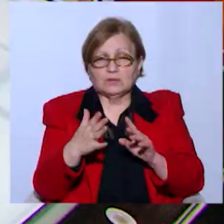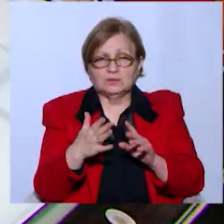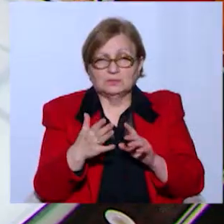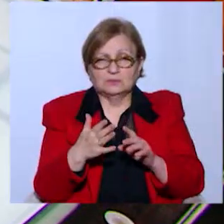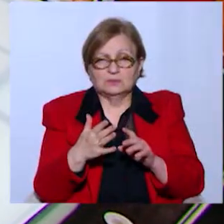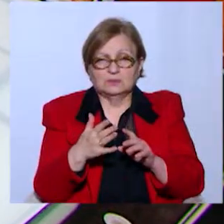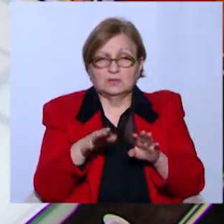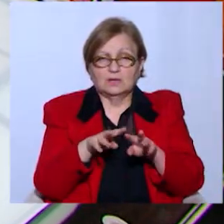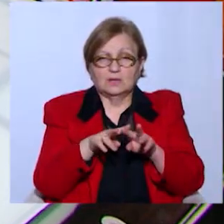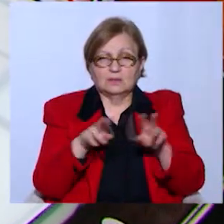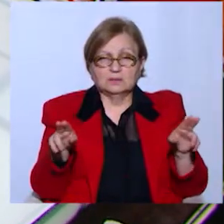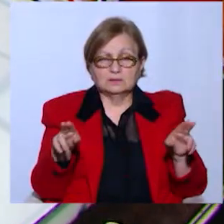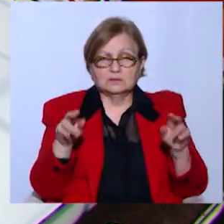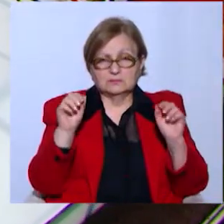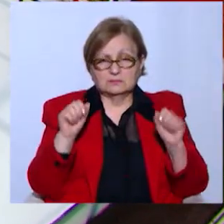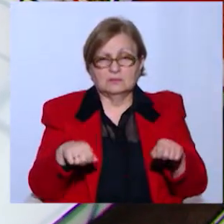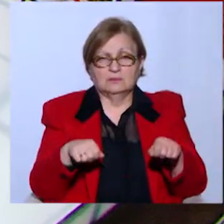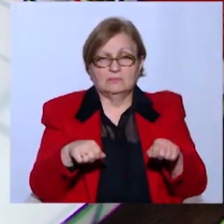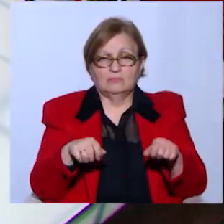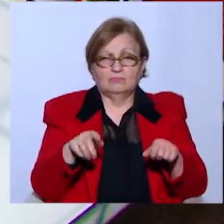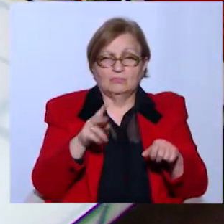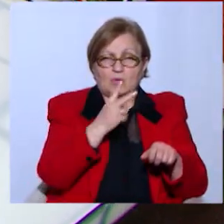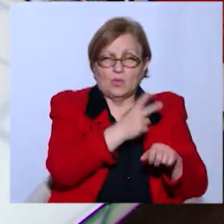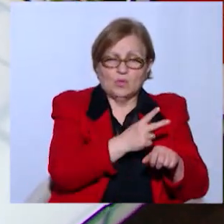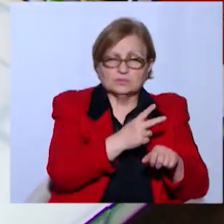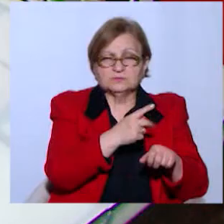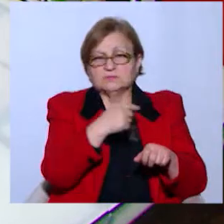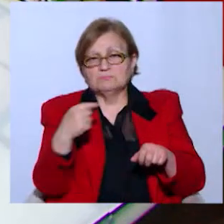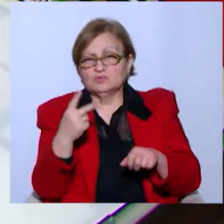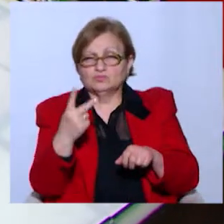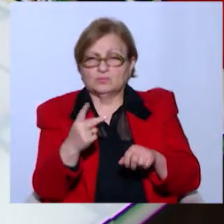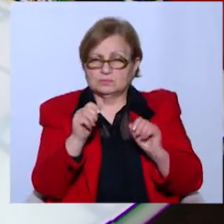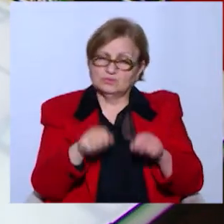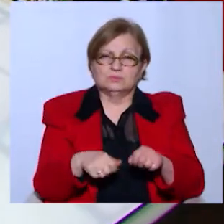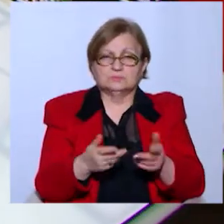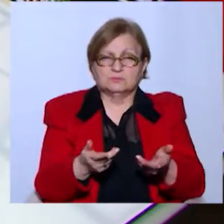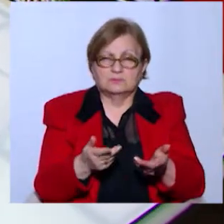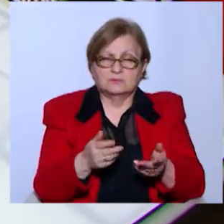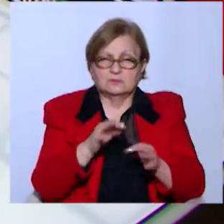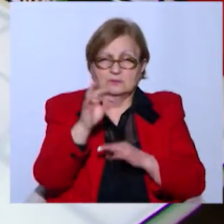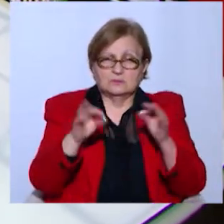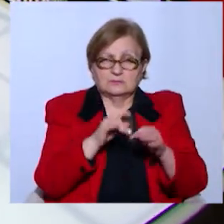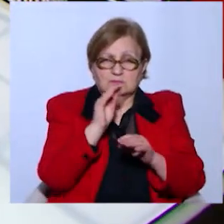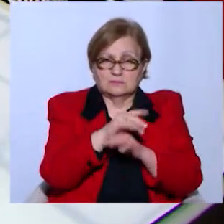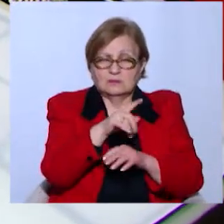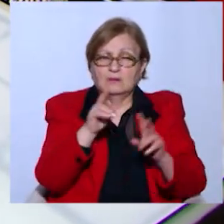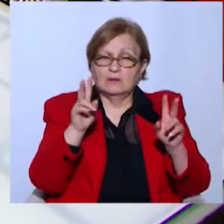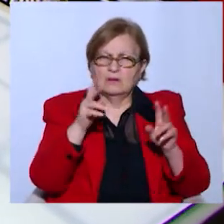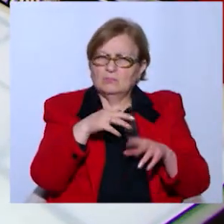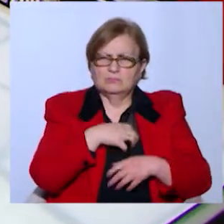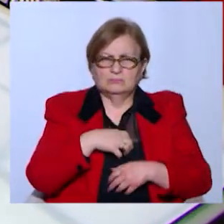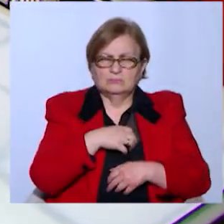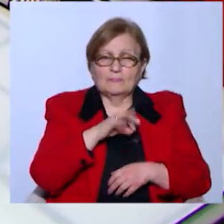თანაბრად წარმატებით შეიძლება იყოს 2-ცა და -2-ც. გეომეტრიული პროგრესიის მნიშვნელოვანი და